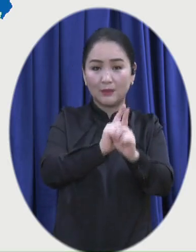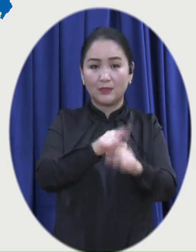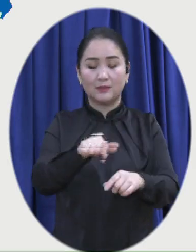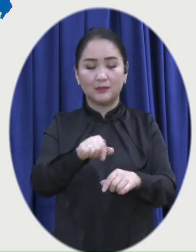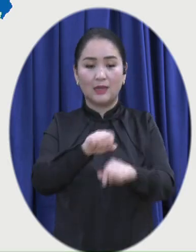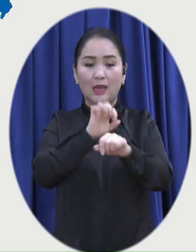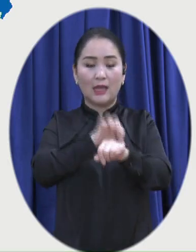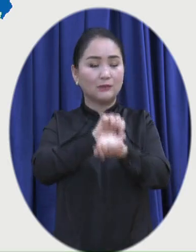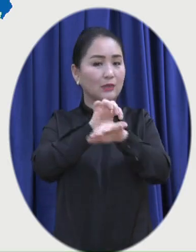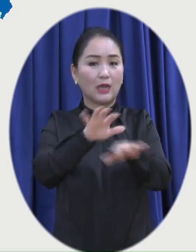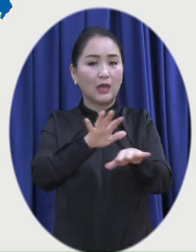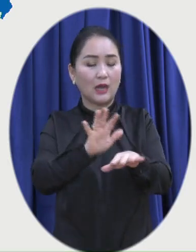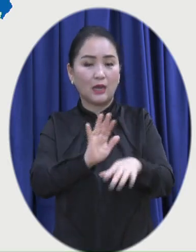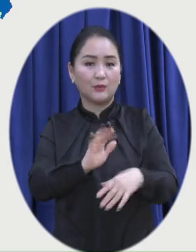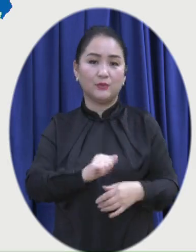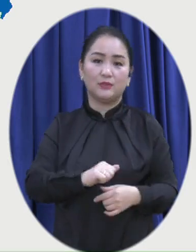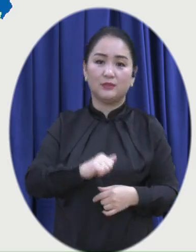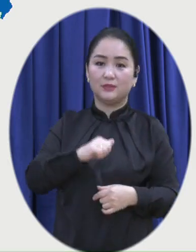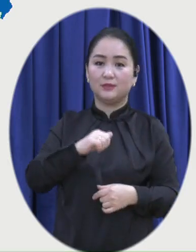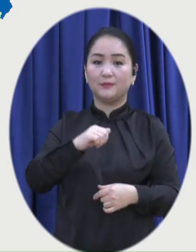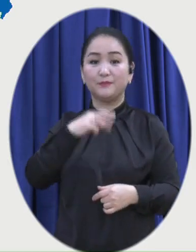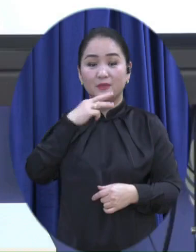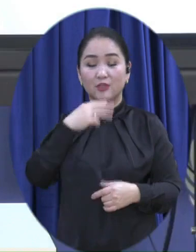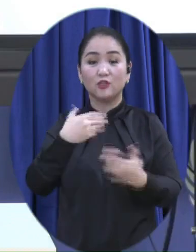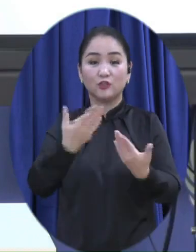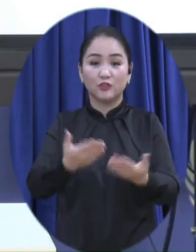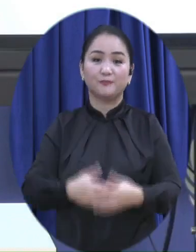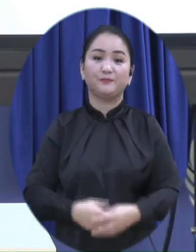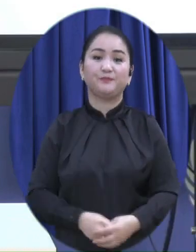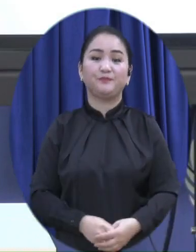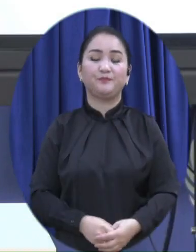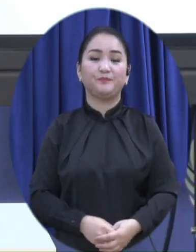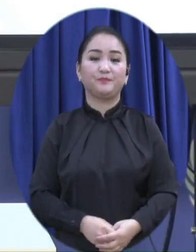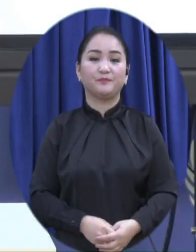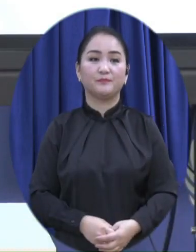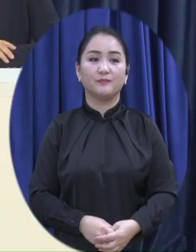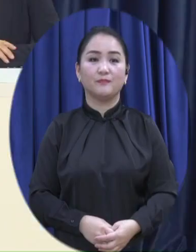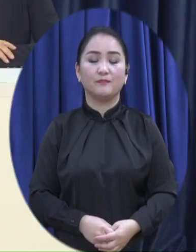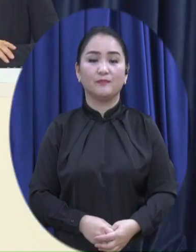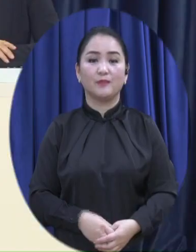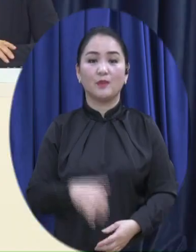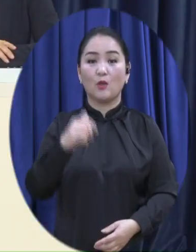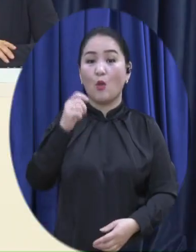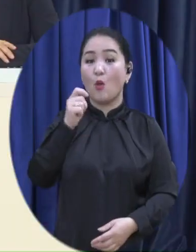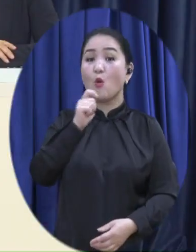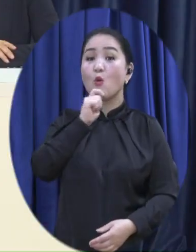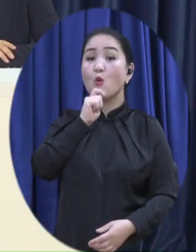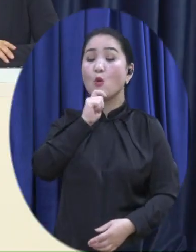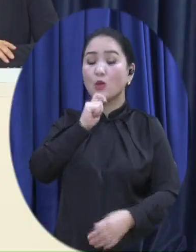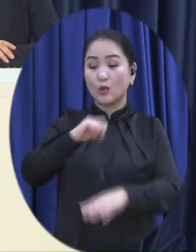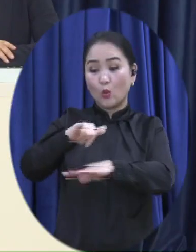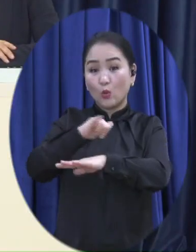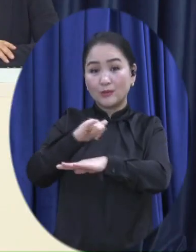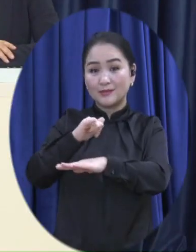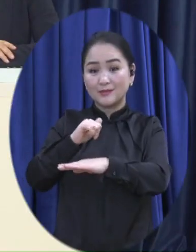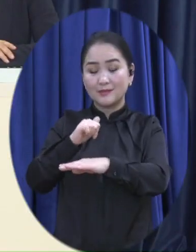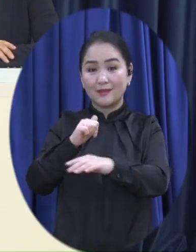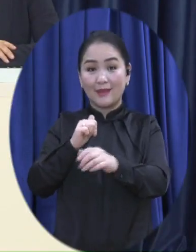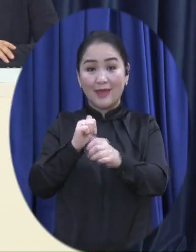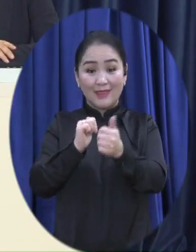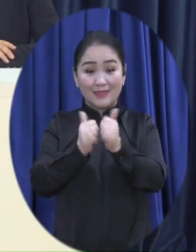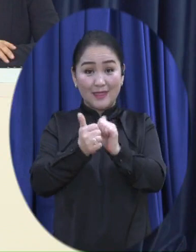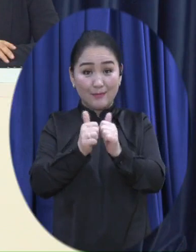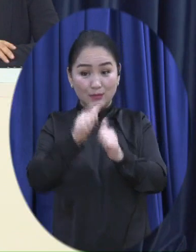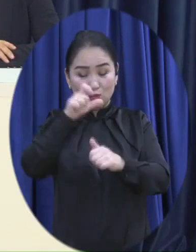одоо халдварт бол өртөөгүй байгаа гэдгийг хэлээ. За тэр өнгөр улсад тамирчдын талаар одоо бид нар эрүүл мэндийн